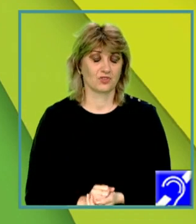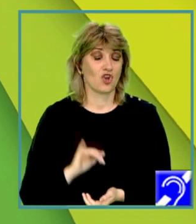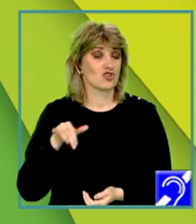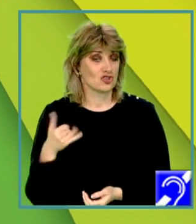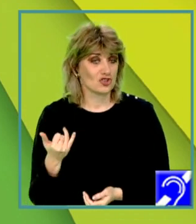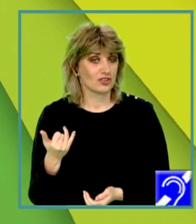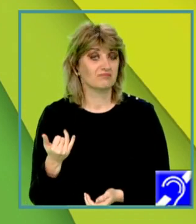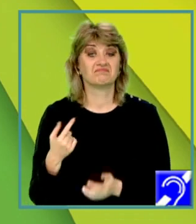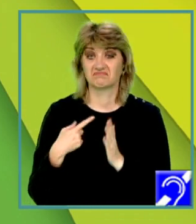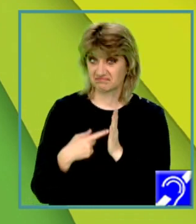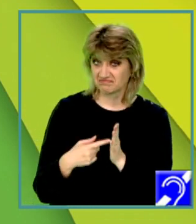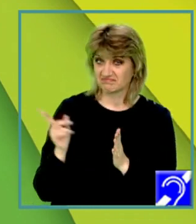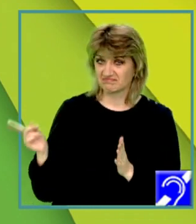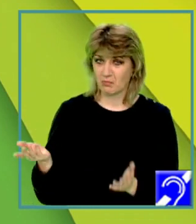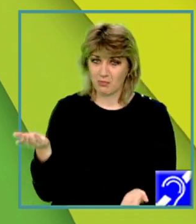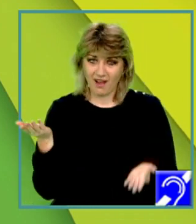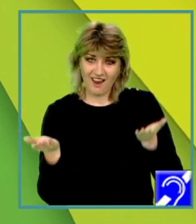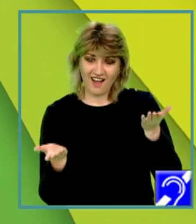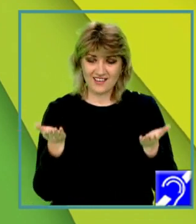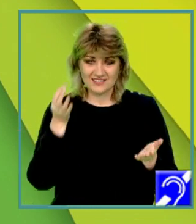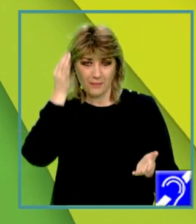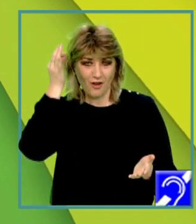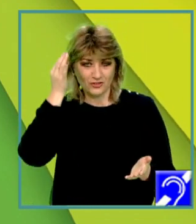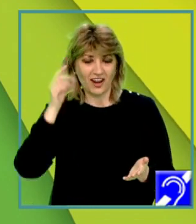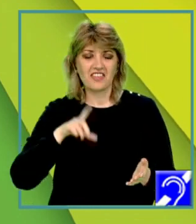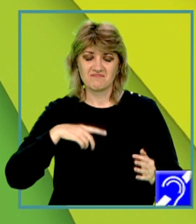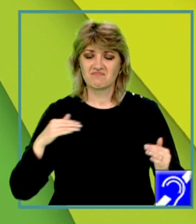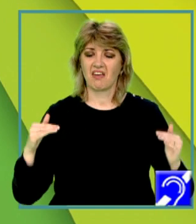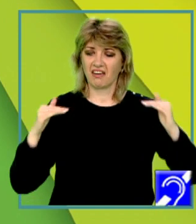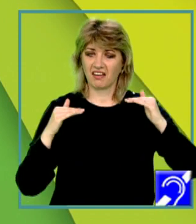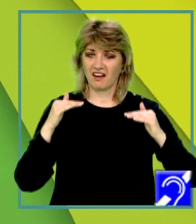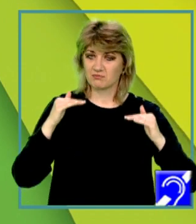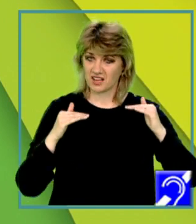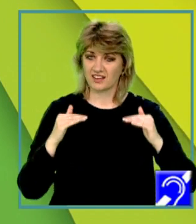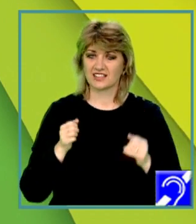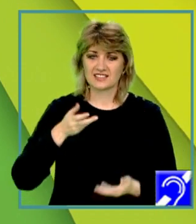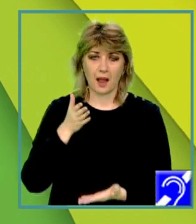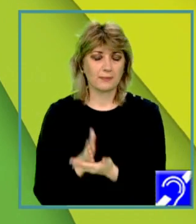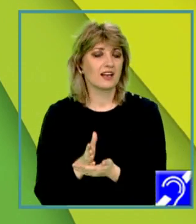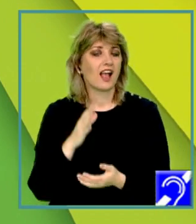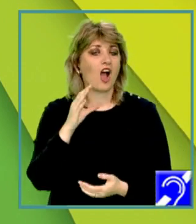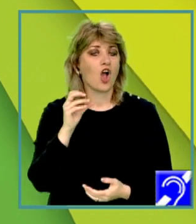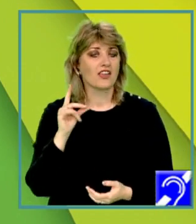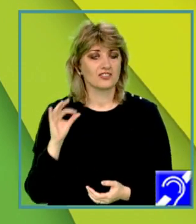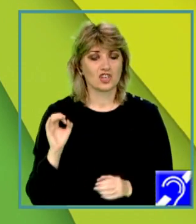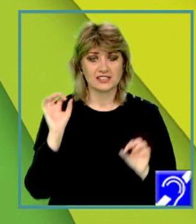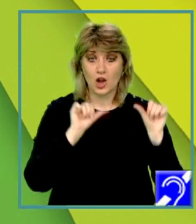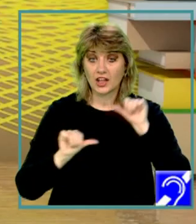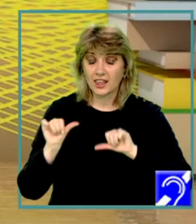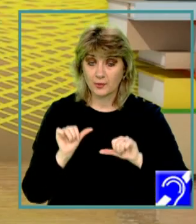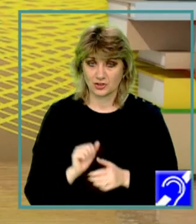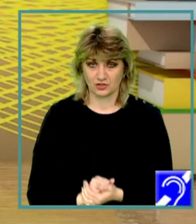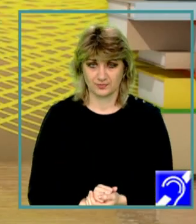iată că balanța noastră imaginară este echilibrată prin stabilirea celor chimici